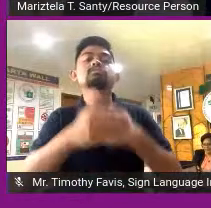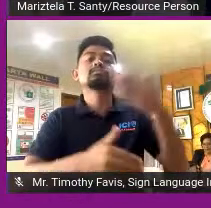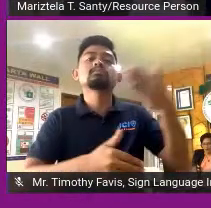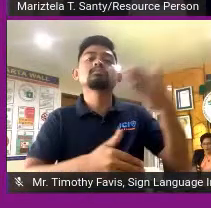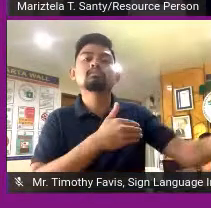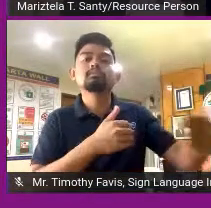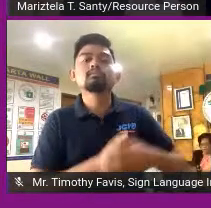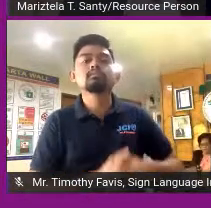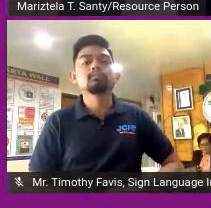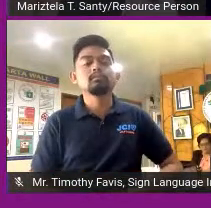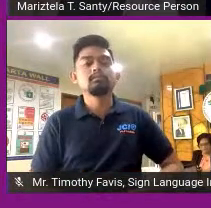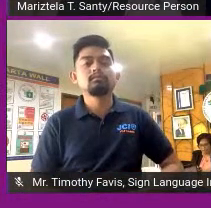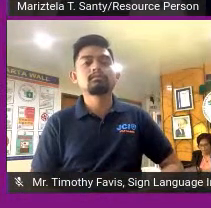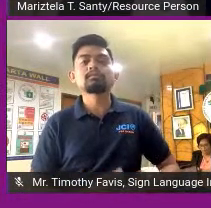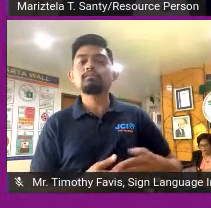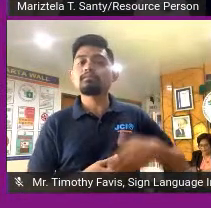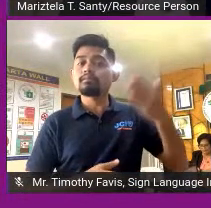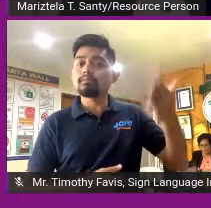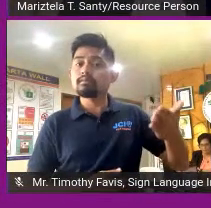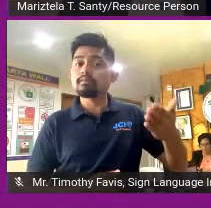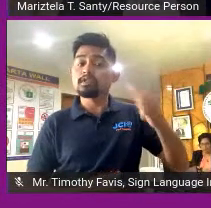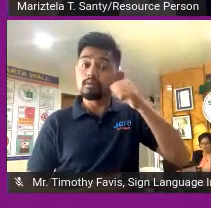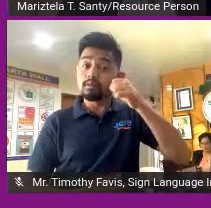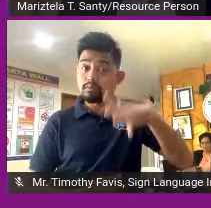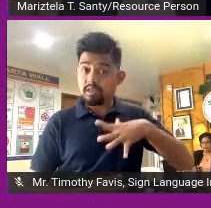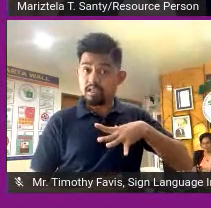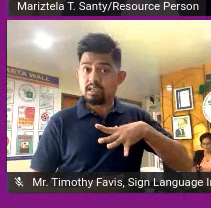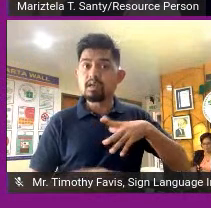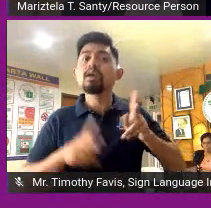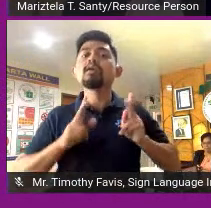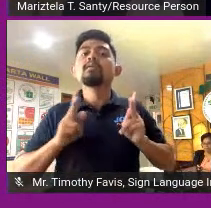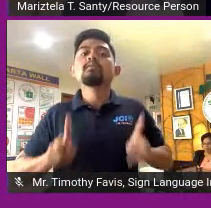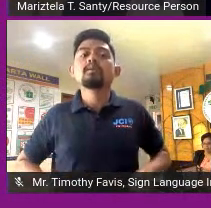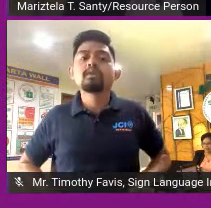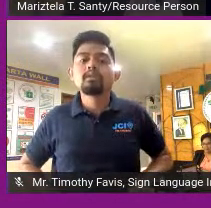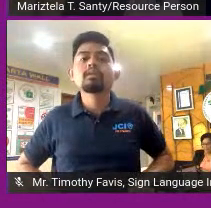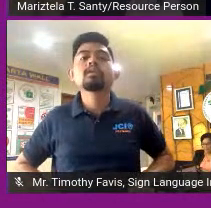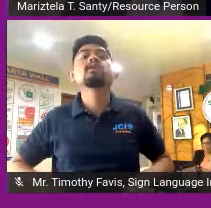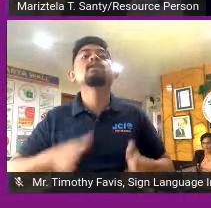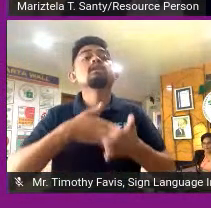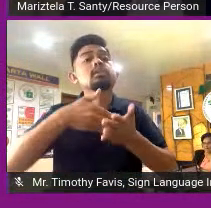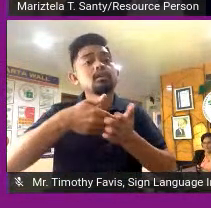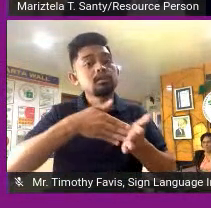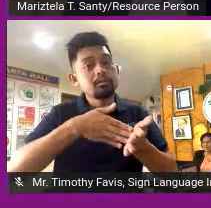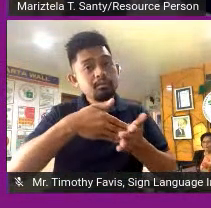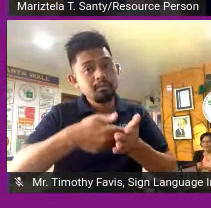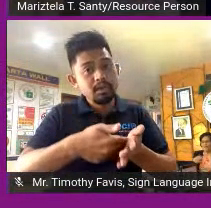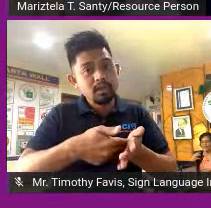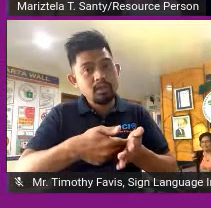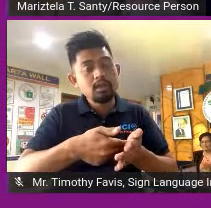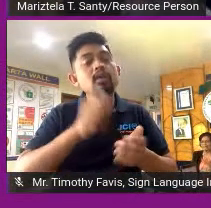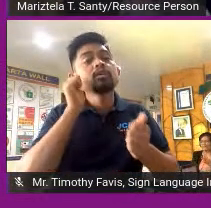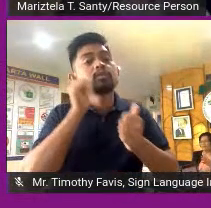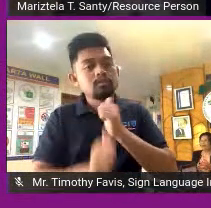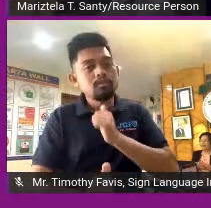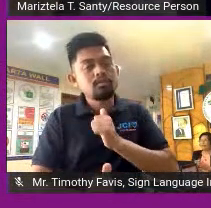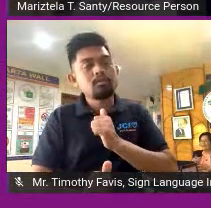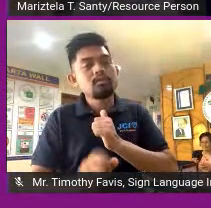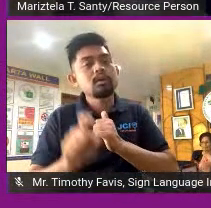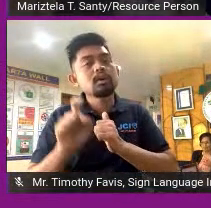link. Women are physically weak, thus they need protection from men. Ini po yung mga